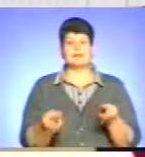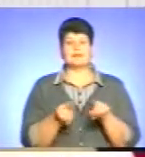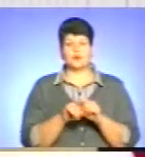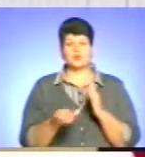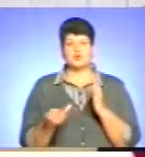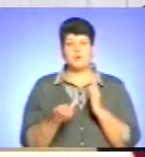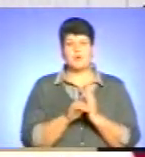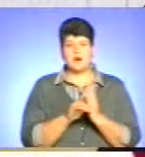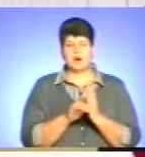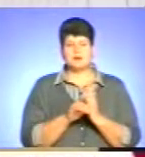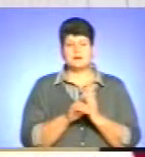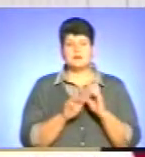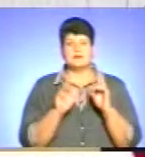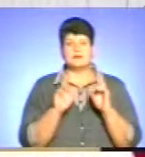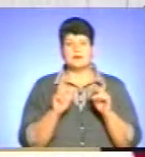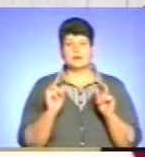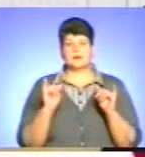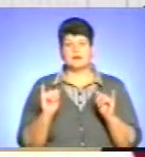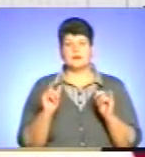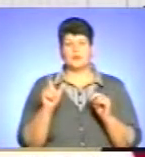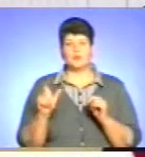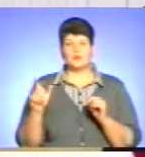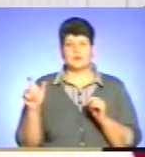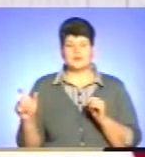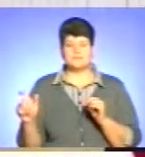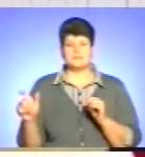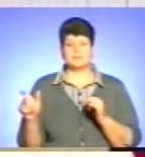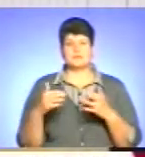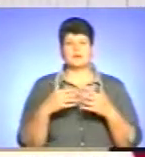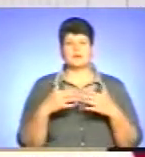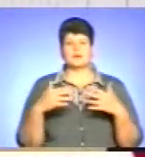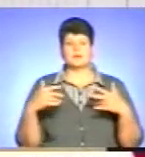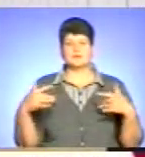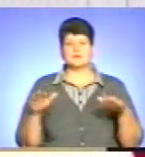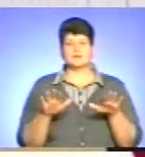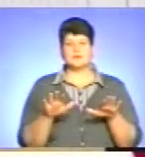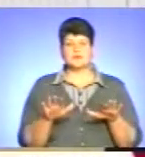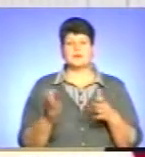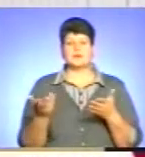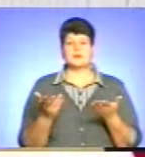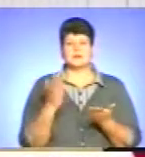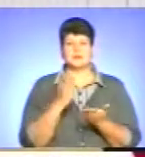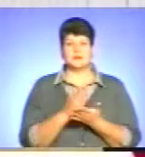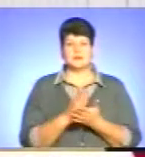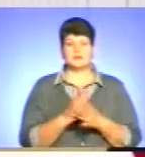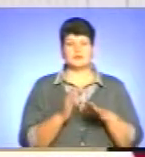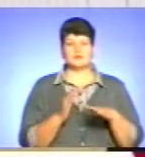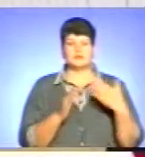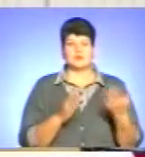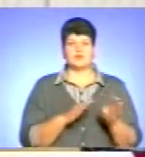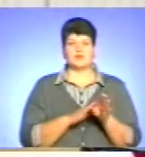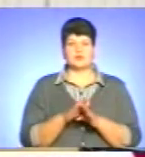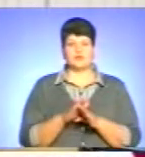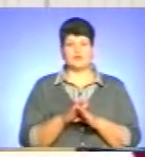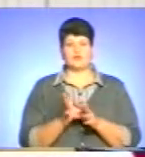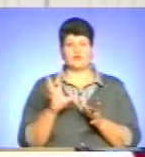допомагати як і, людям, будь-яким стягувачам, які є в стороною виконавчому провадженні.